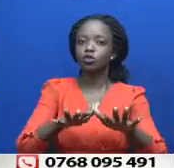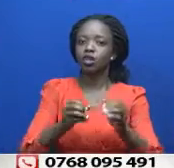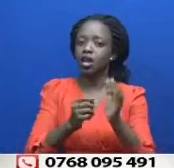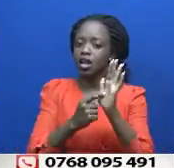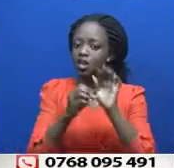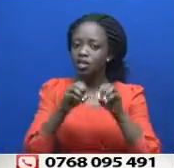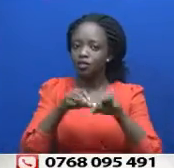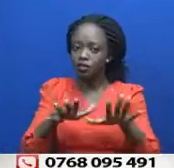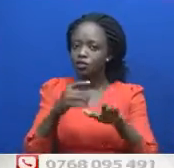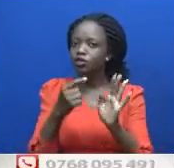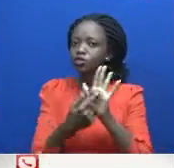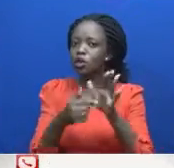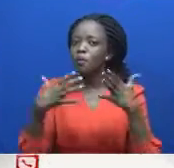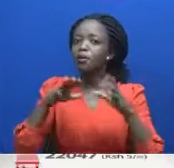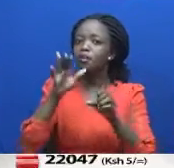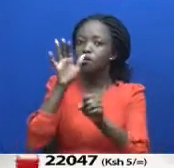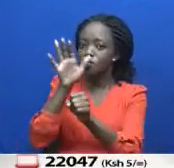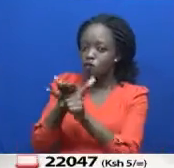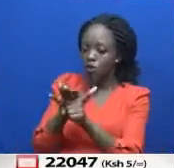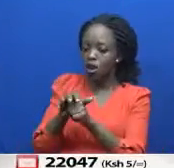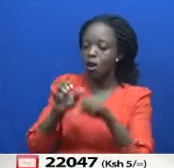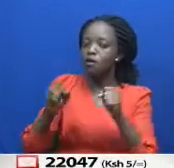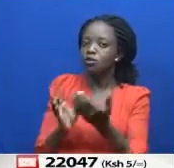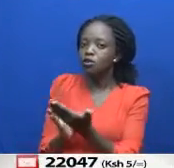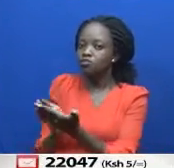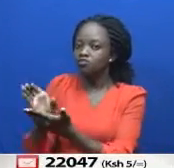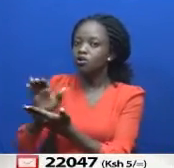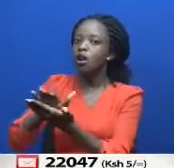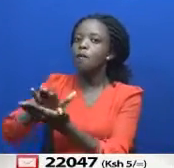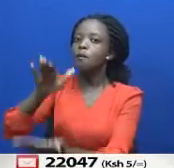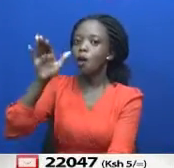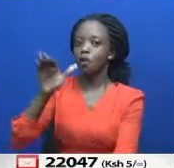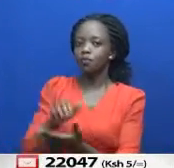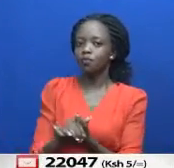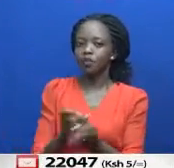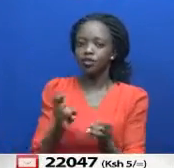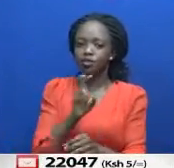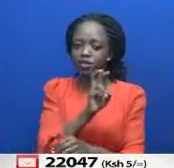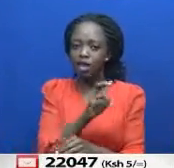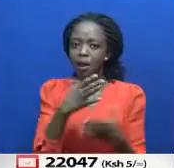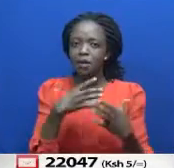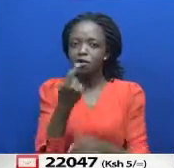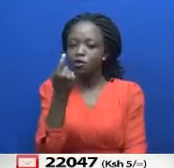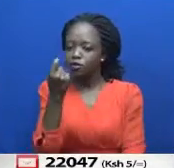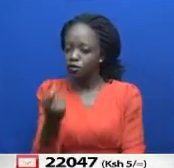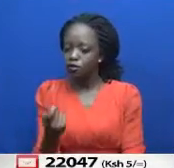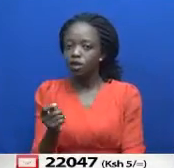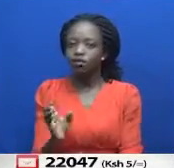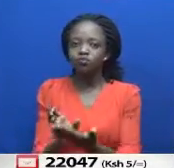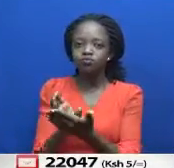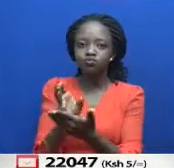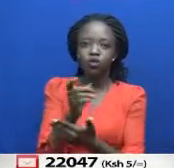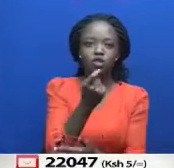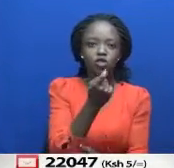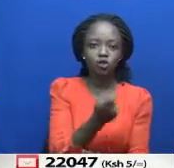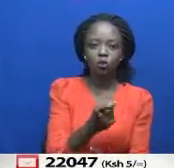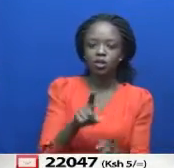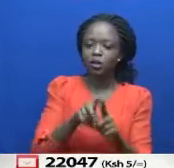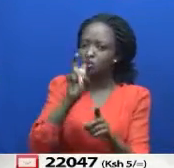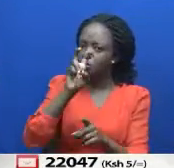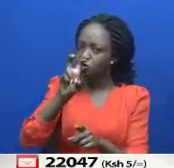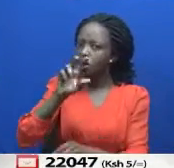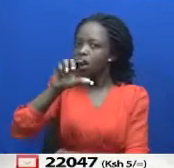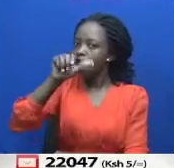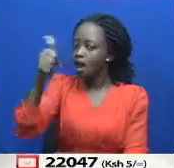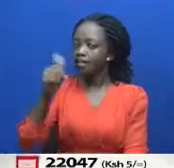watu wakikuwa wengi, mkao lazima iweze kupata nyingi. Na unaangalia upande mwingine yenye watu ni wachache sana, hata unaangalia ma county zingine watu ni